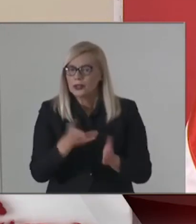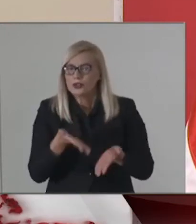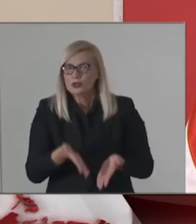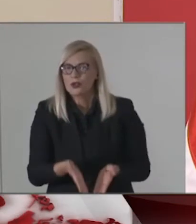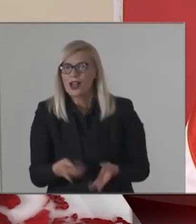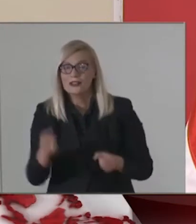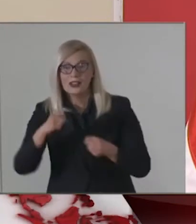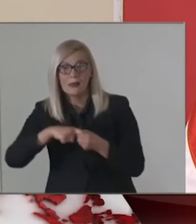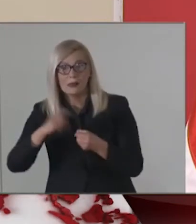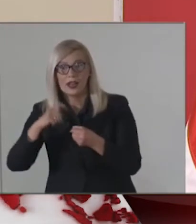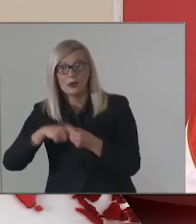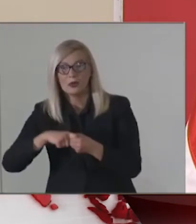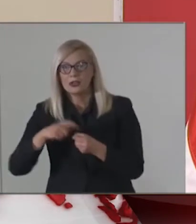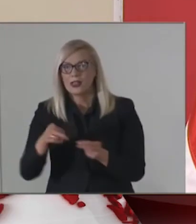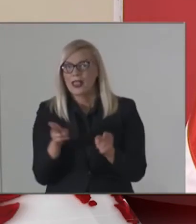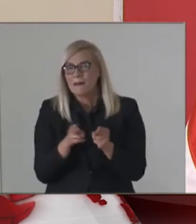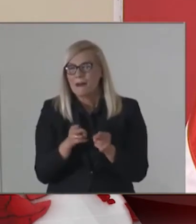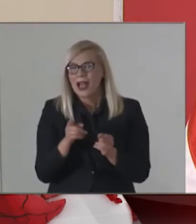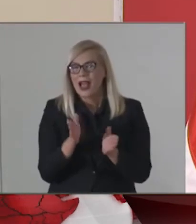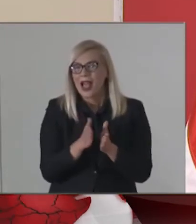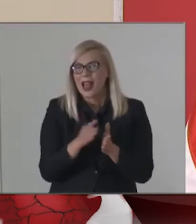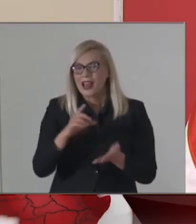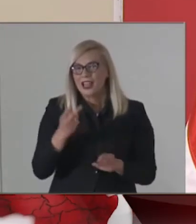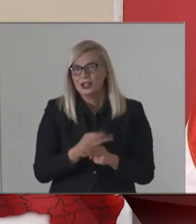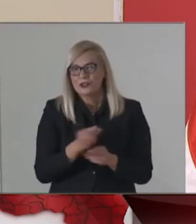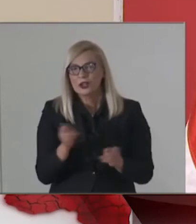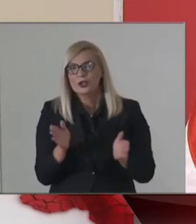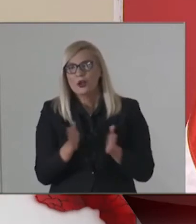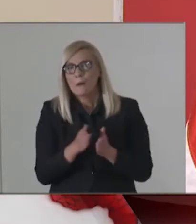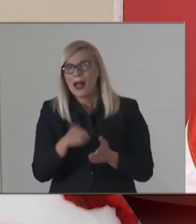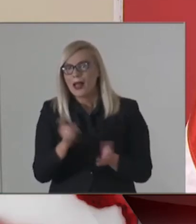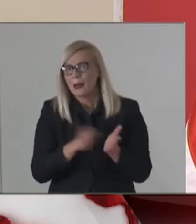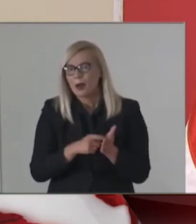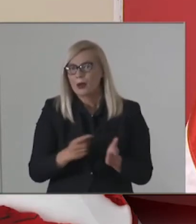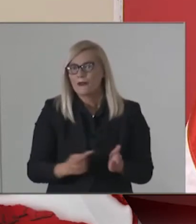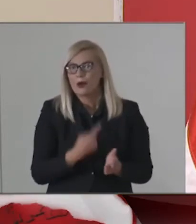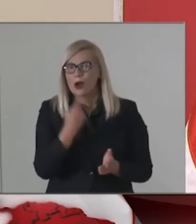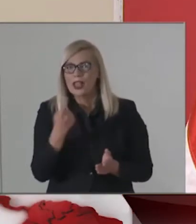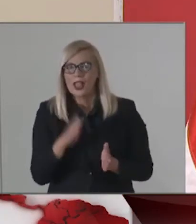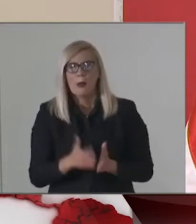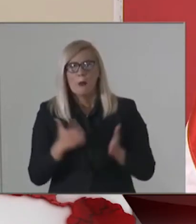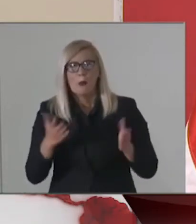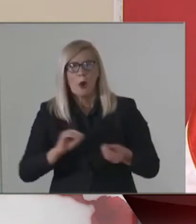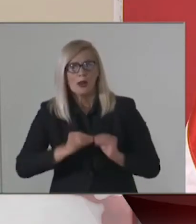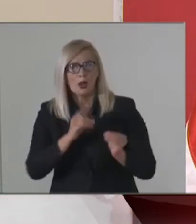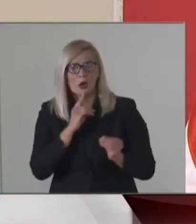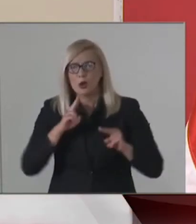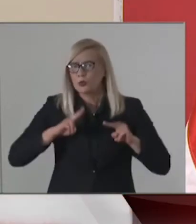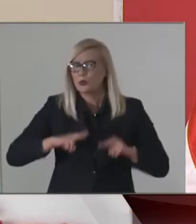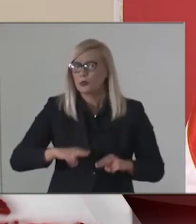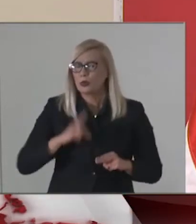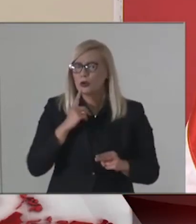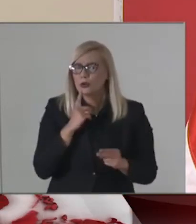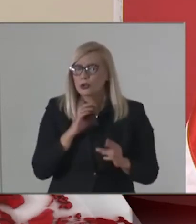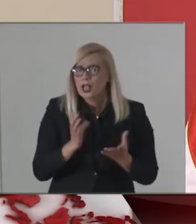ваквите приклучоци на релативно мали земји со мала побарувачка во еден поголем пазар кој што може да ги